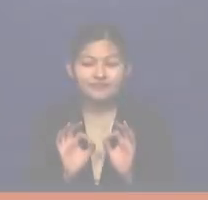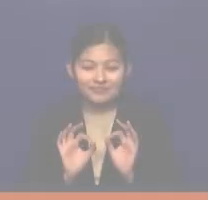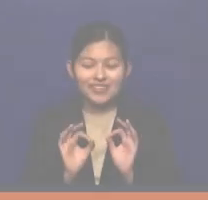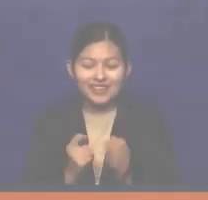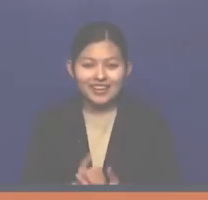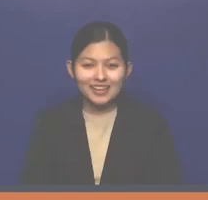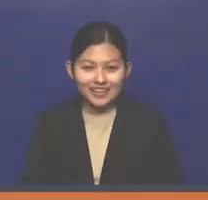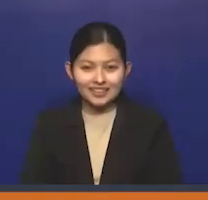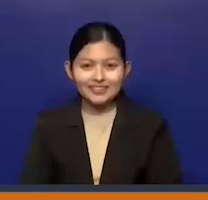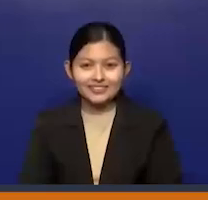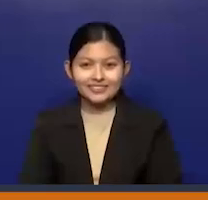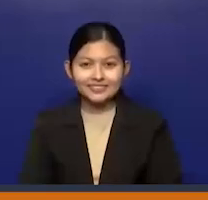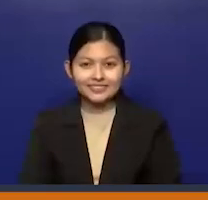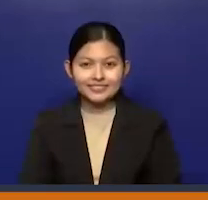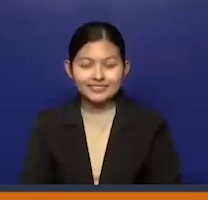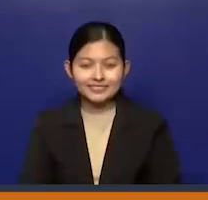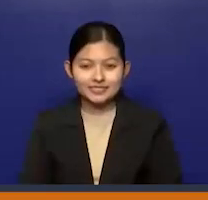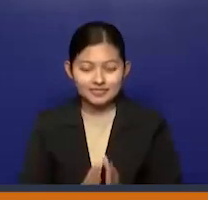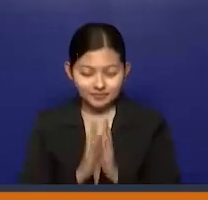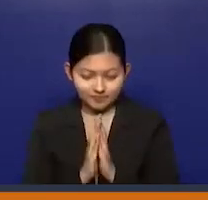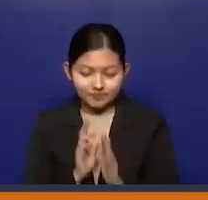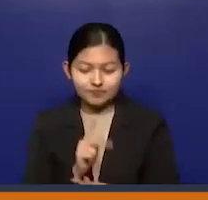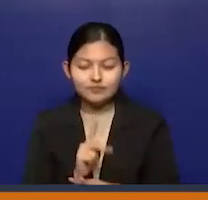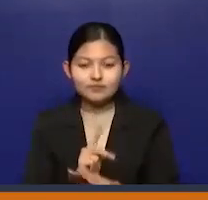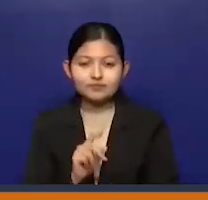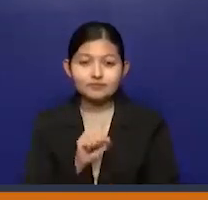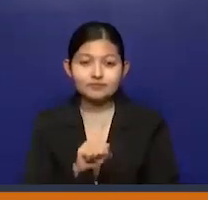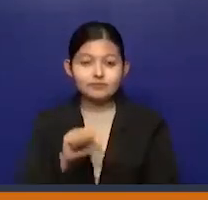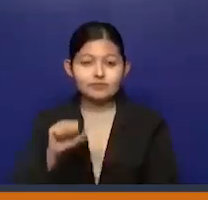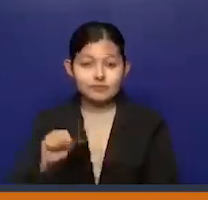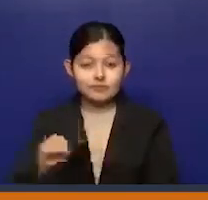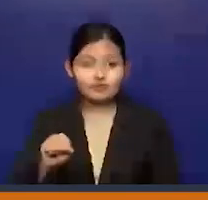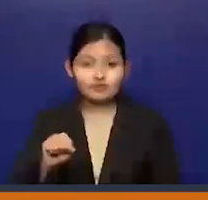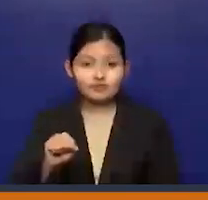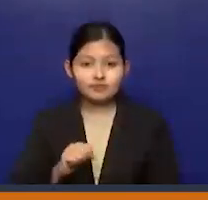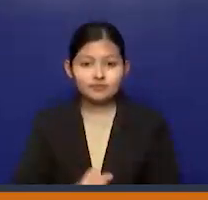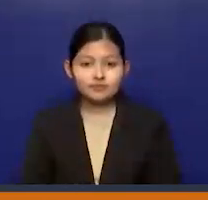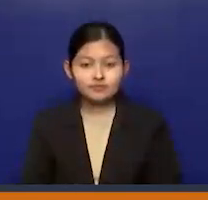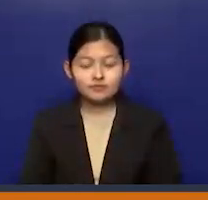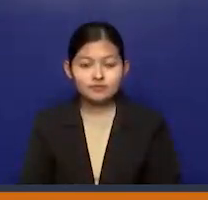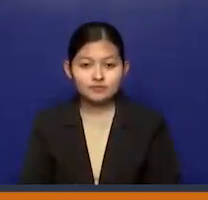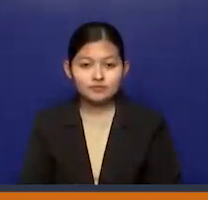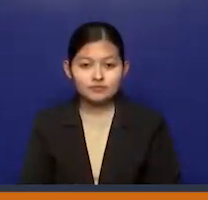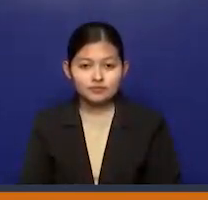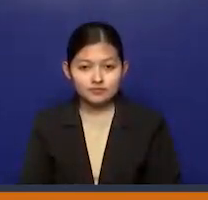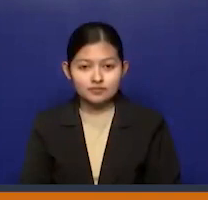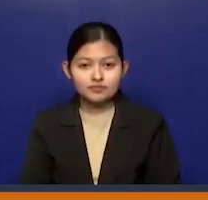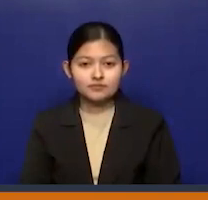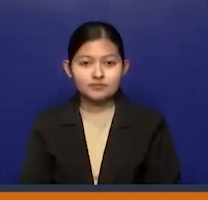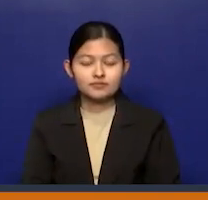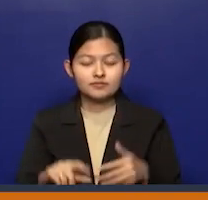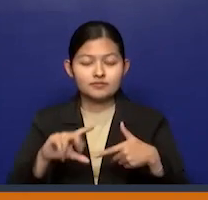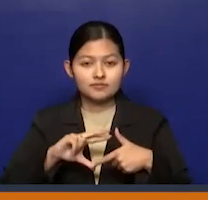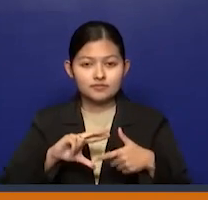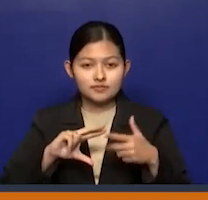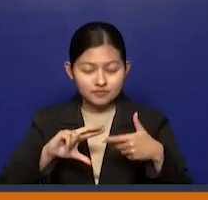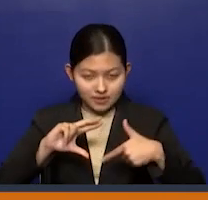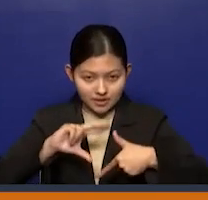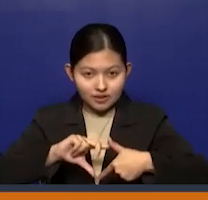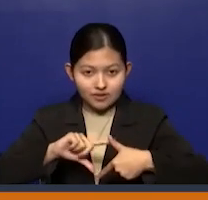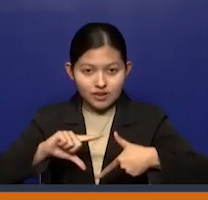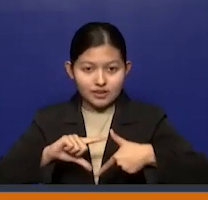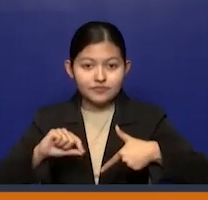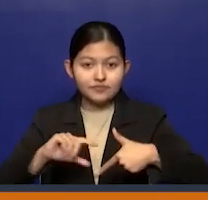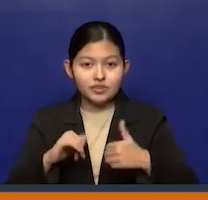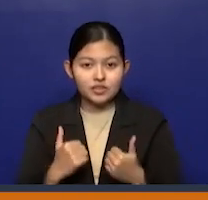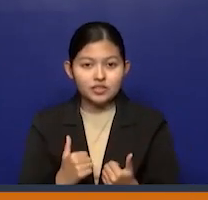นะครับเรียนท่านประธานผมรังสิมารมสมาชิกสภาผู้แทนราษฎรแบบบัญชีรายชื่อพรรคก้าวไกลนะครับก็ขอ